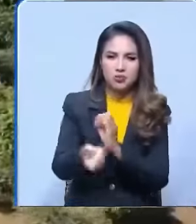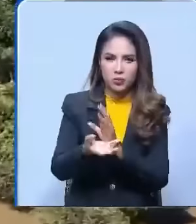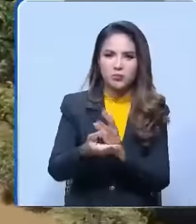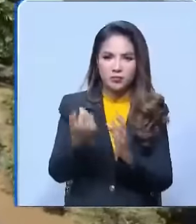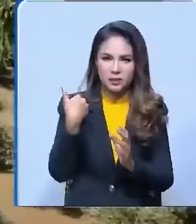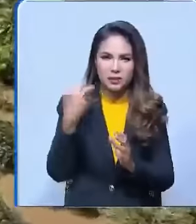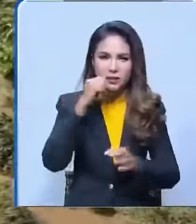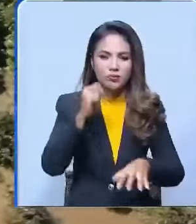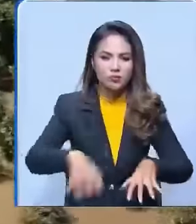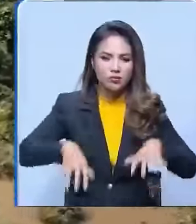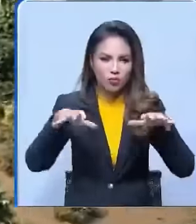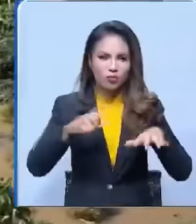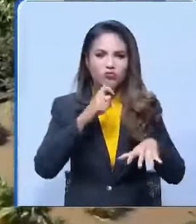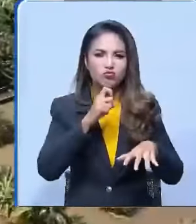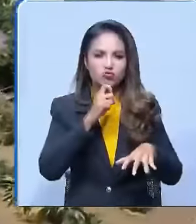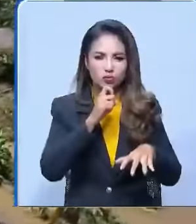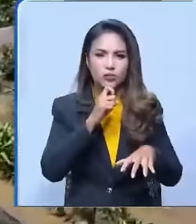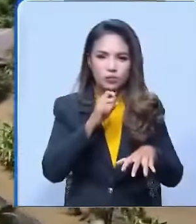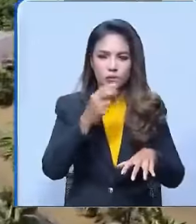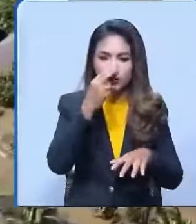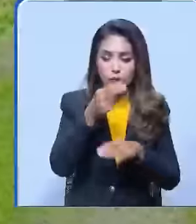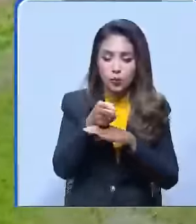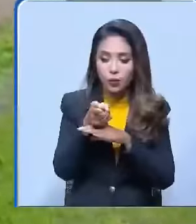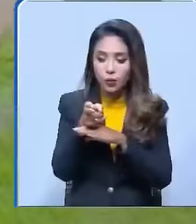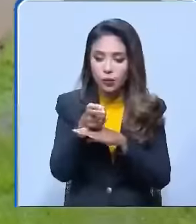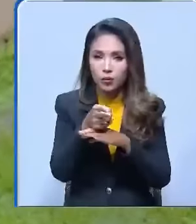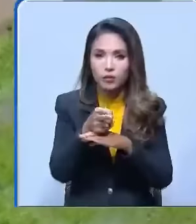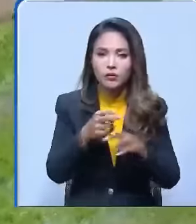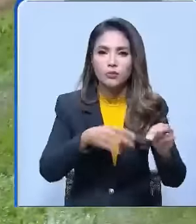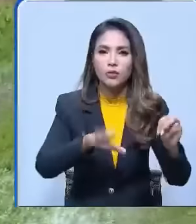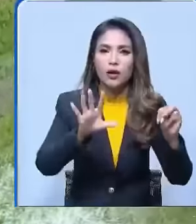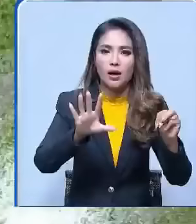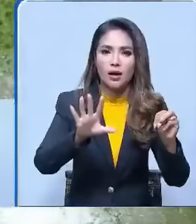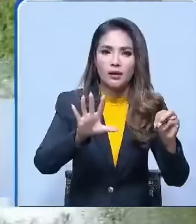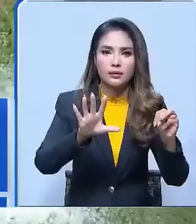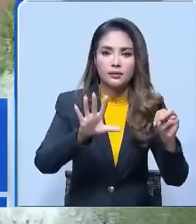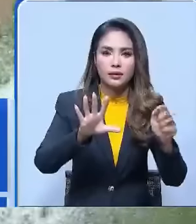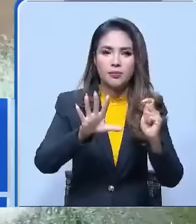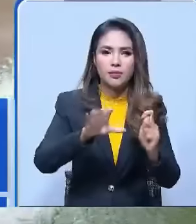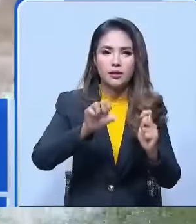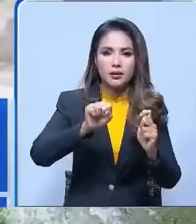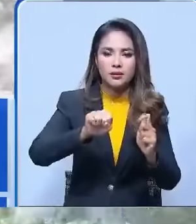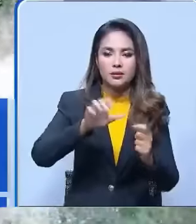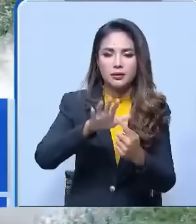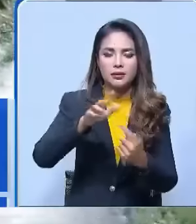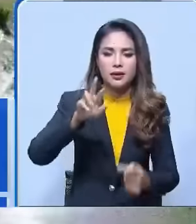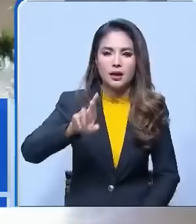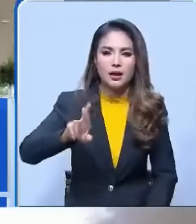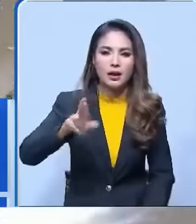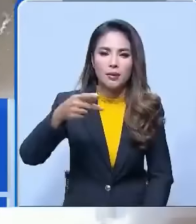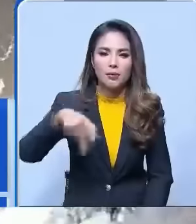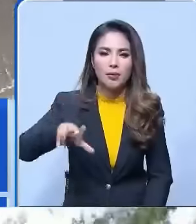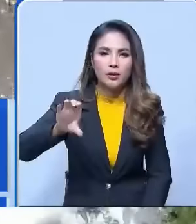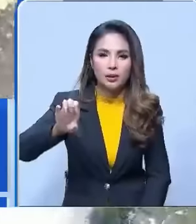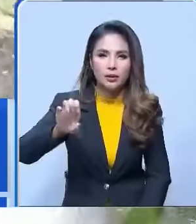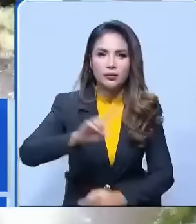ภาพมุมสูงกันหน่อยนะคะว่าล่าสุดเนี่ยเป็นยังไงพื้นที่หมู่5ค่ะของตำบลหนองแฝกอำเภอสารพีที่เชียงใหม่นะคะนี่ภาพเมื่อ28กันยาย